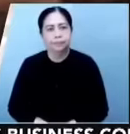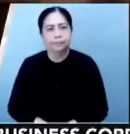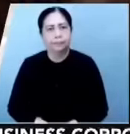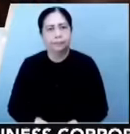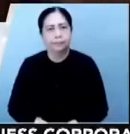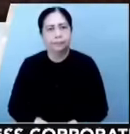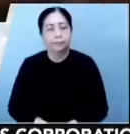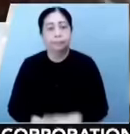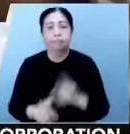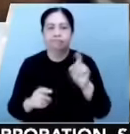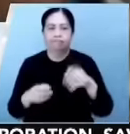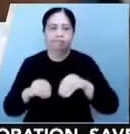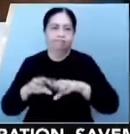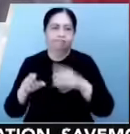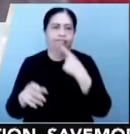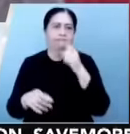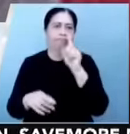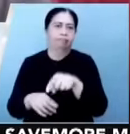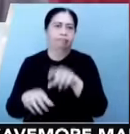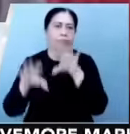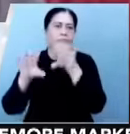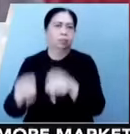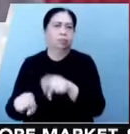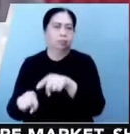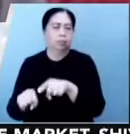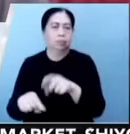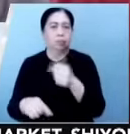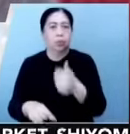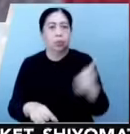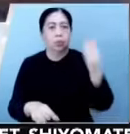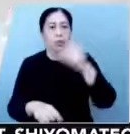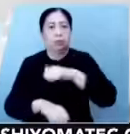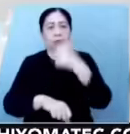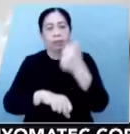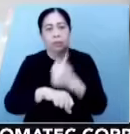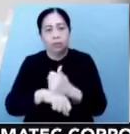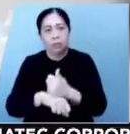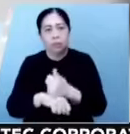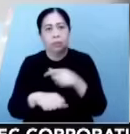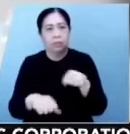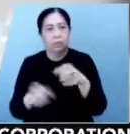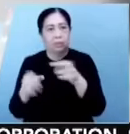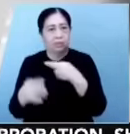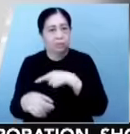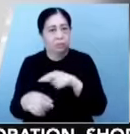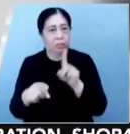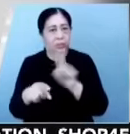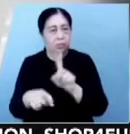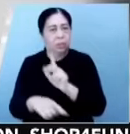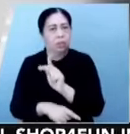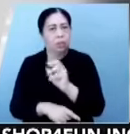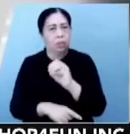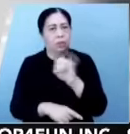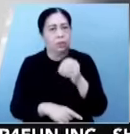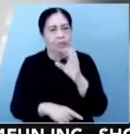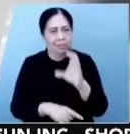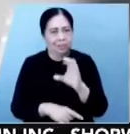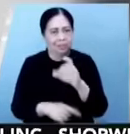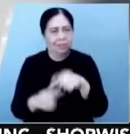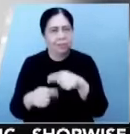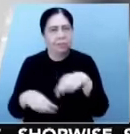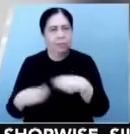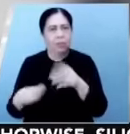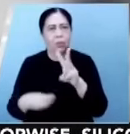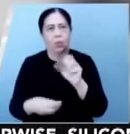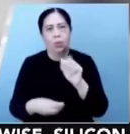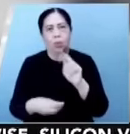Pinaaresto na ng Senado si Kingdom of Jesus Christ founder Pastor Apollo Quiboloy. Pinirmahan ng warrant of arrest laban kay Quiboloy dahil sa